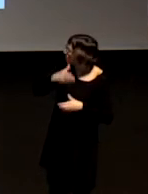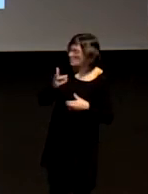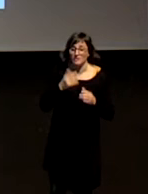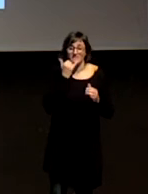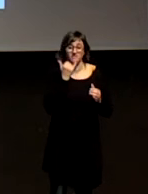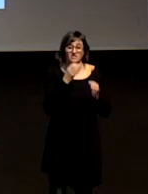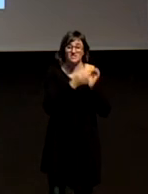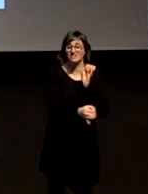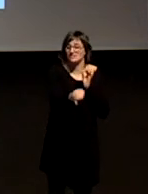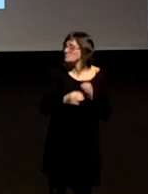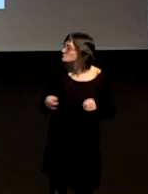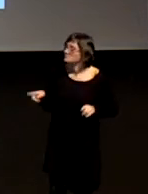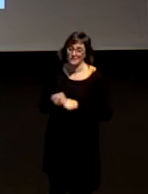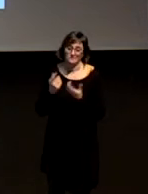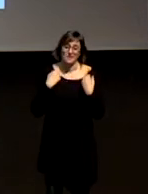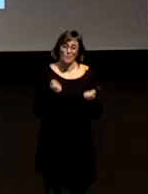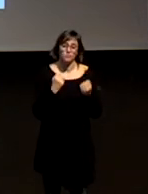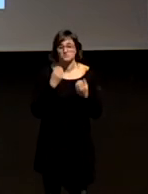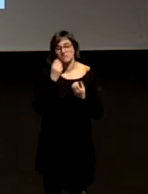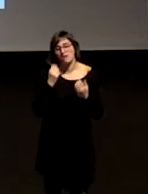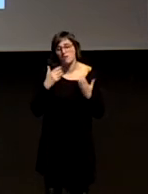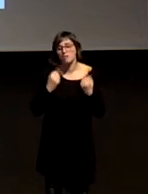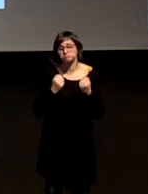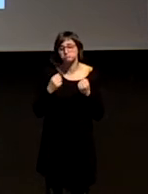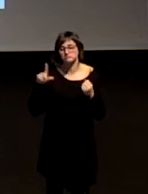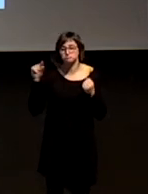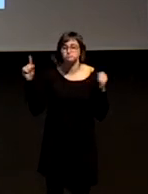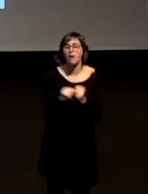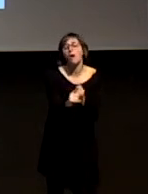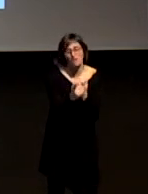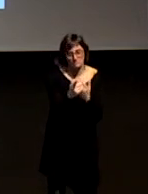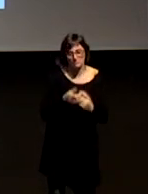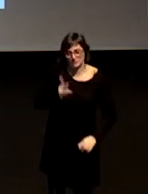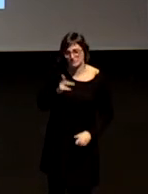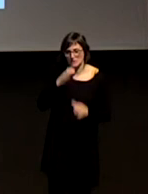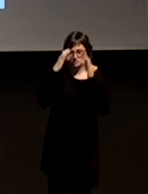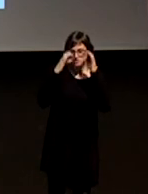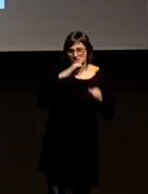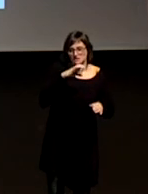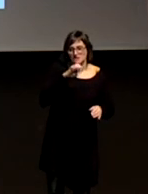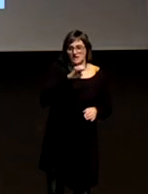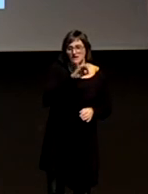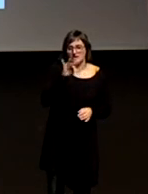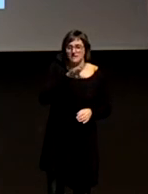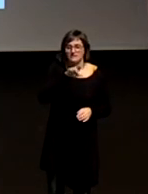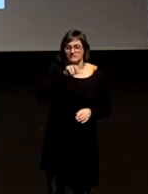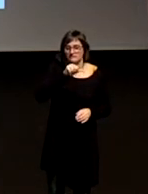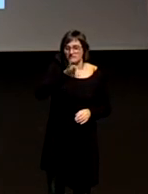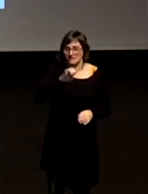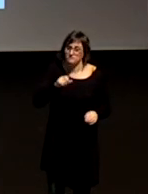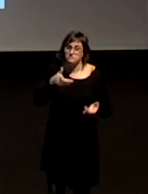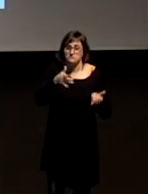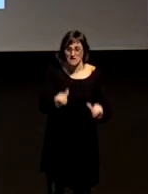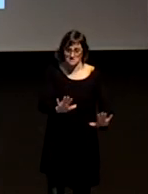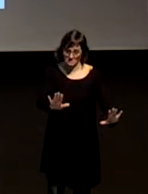le trafic routier c'est à dire les chocs avec les véhicules donc principalement impacté la chouette effraie donc vous êtes assis c'est bien mais